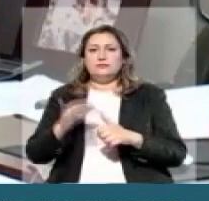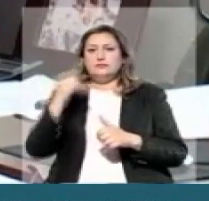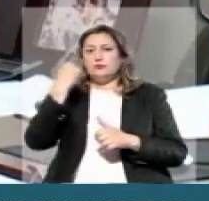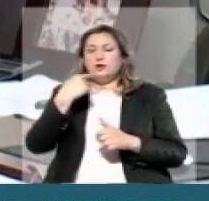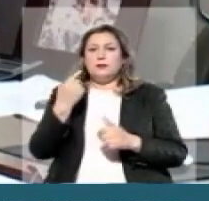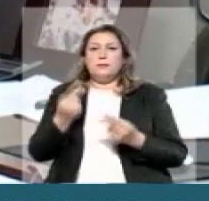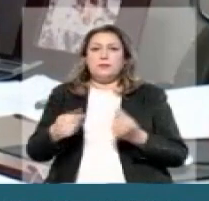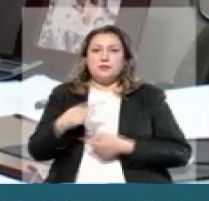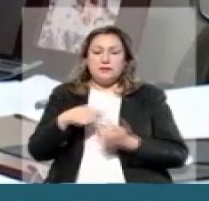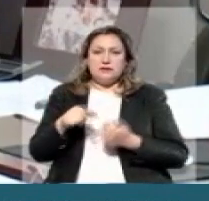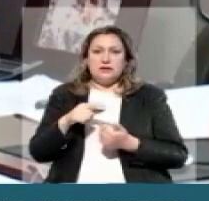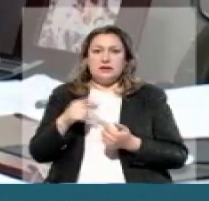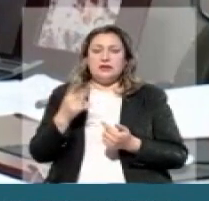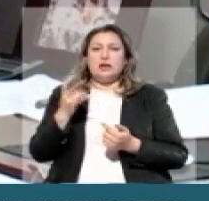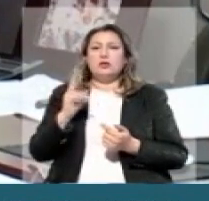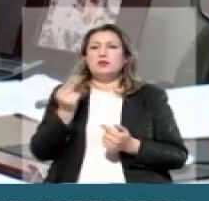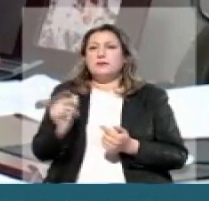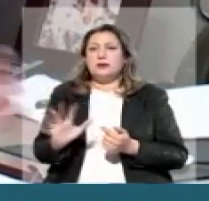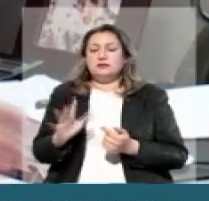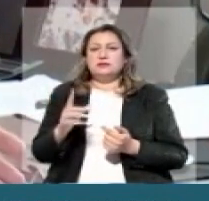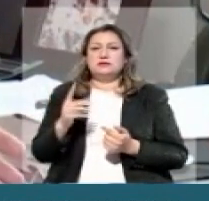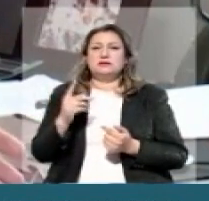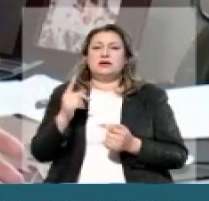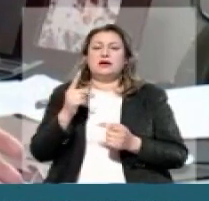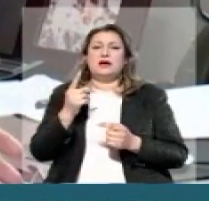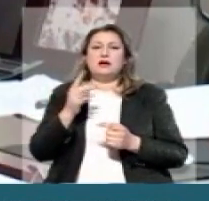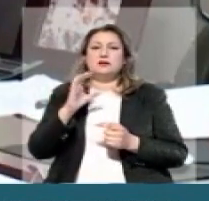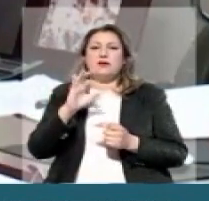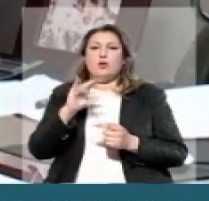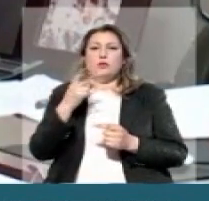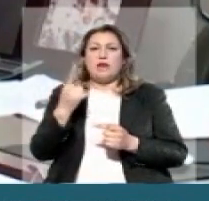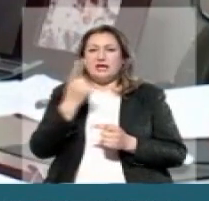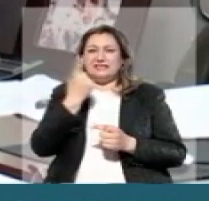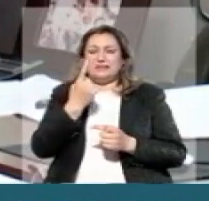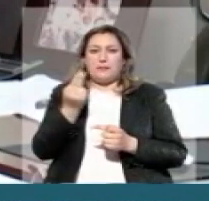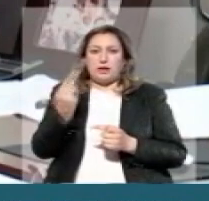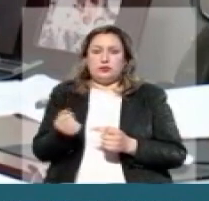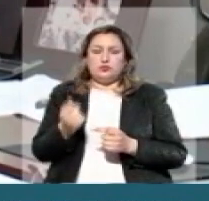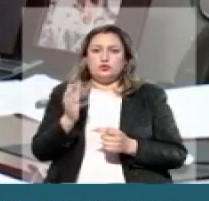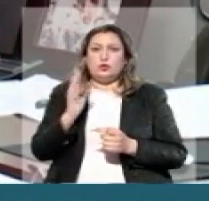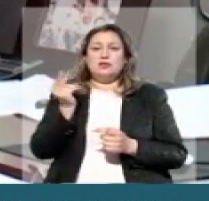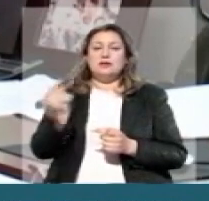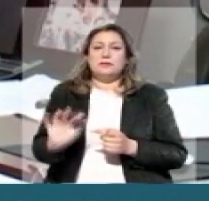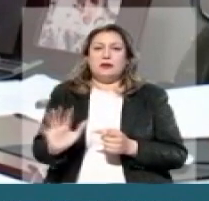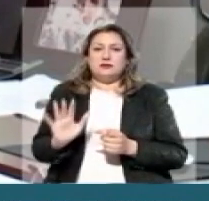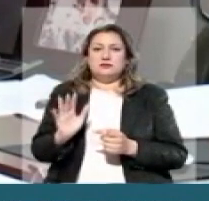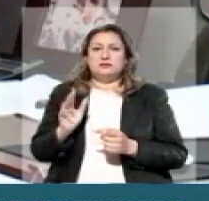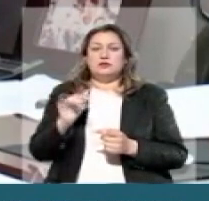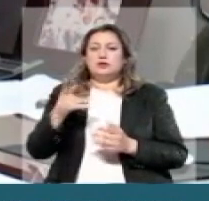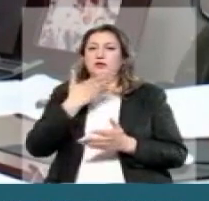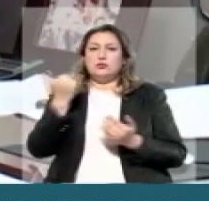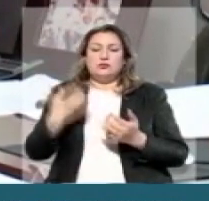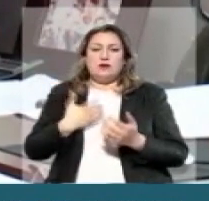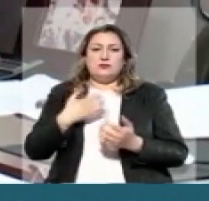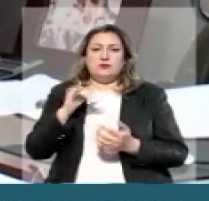тең. Бұл негізінен 38-40 жастағы адамдар. Олар бейресми жұмыс істейді және жарна төлемейді. Сондай-ақ жұмыспен қамту орталығына